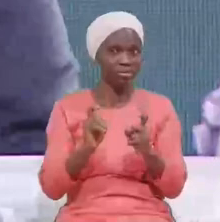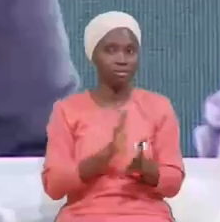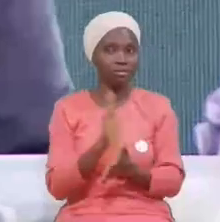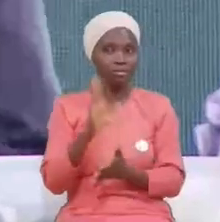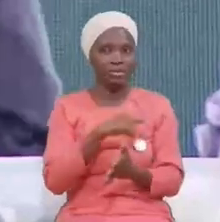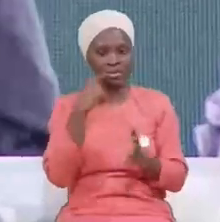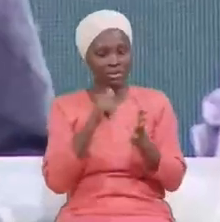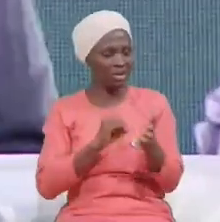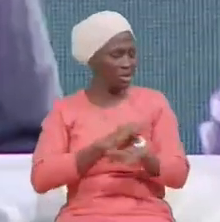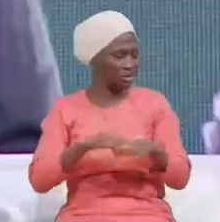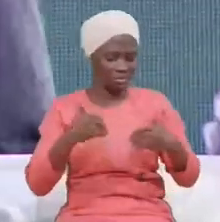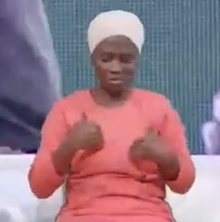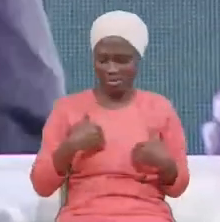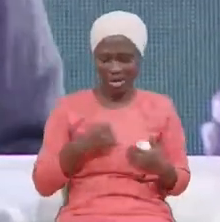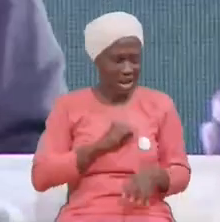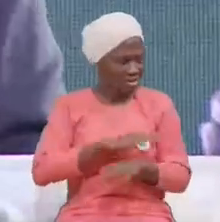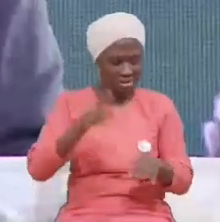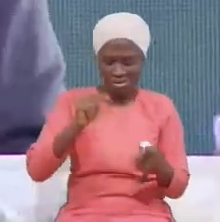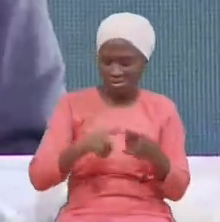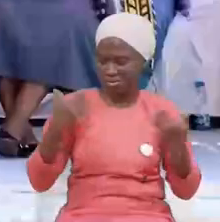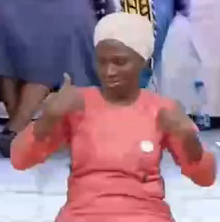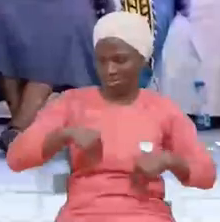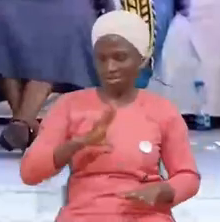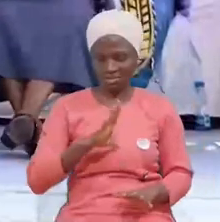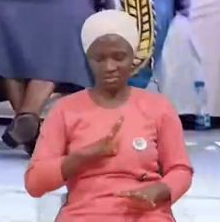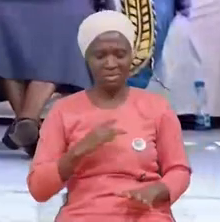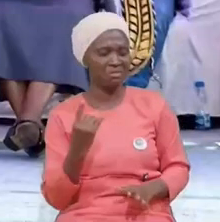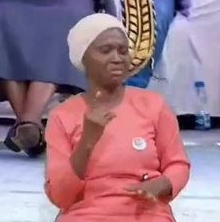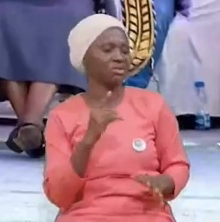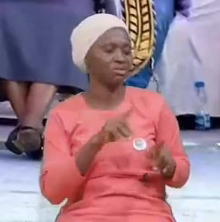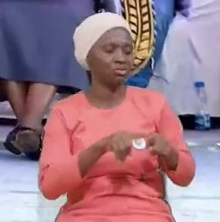Et tu dis, je ne vais pas bien m'habiller parce que je vais à un examen.